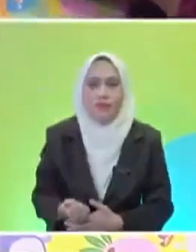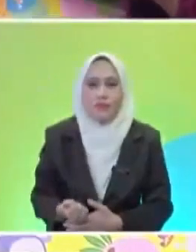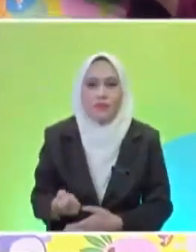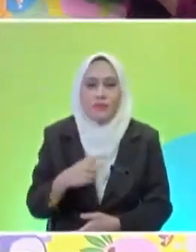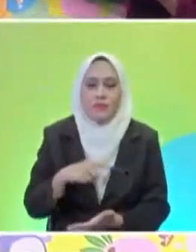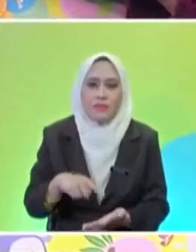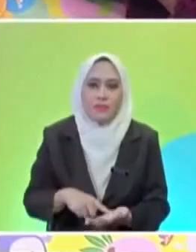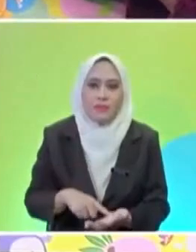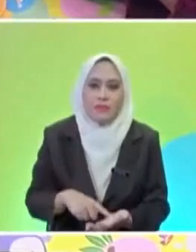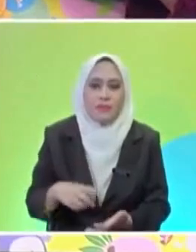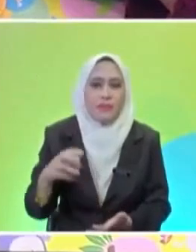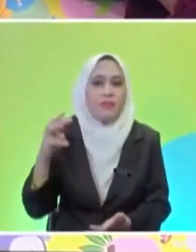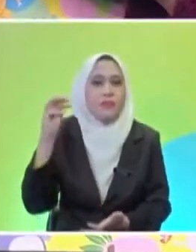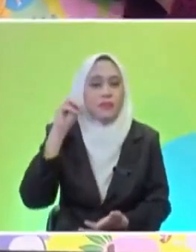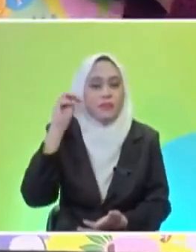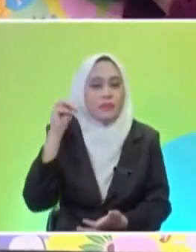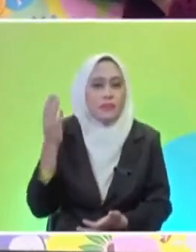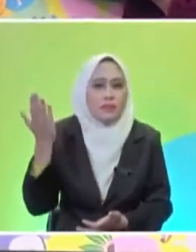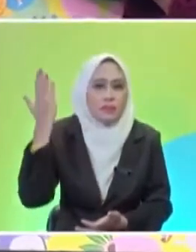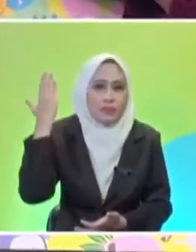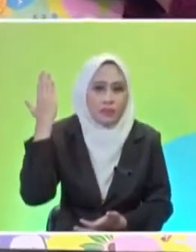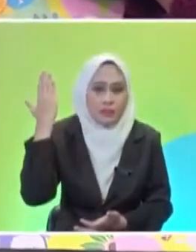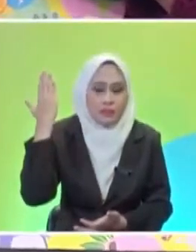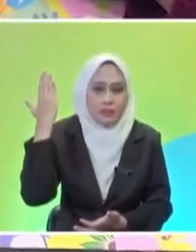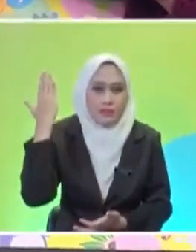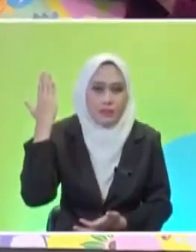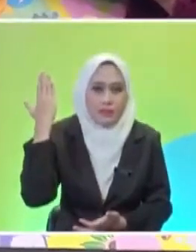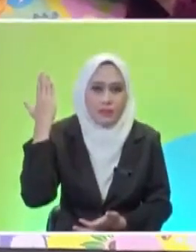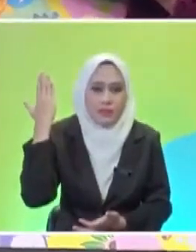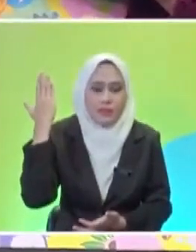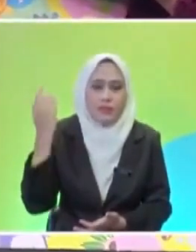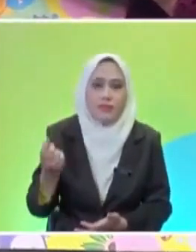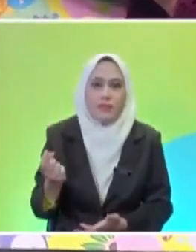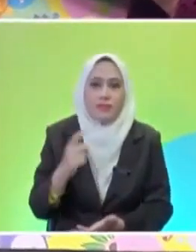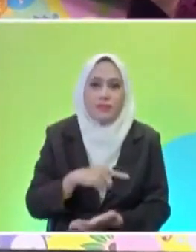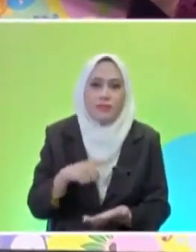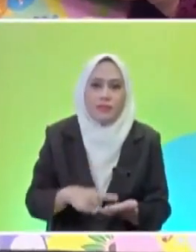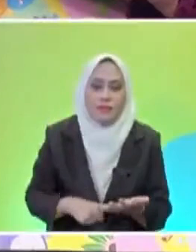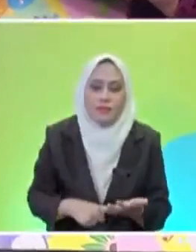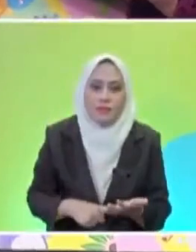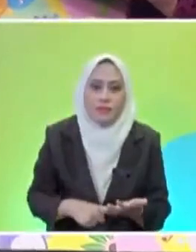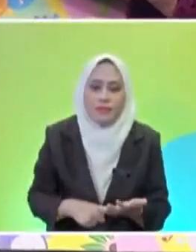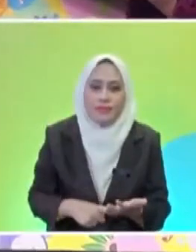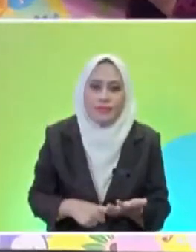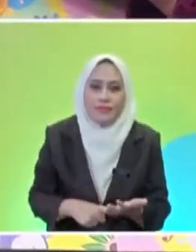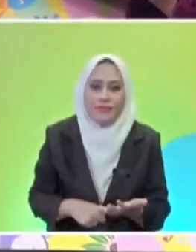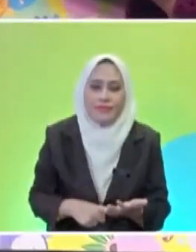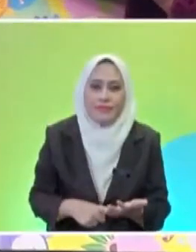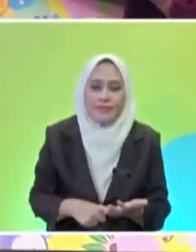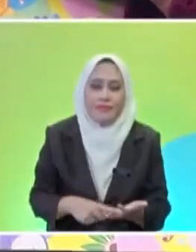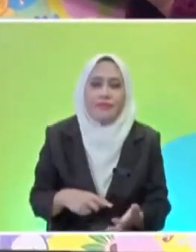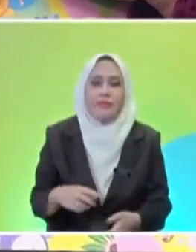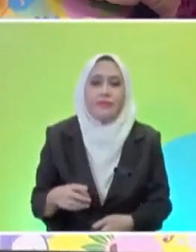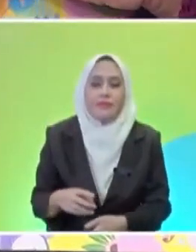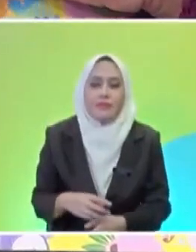Jumaat, semalam saya baca di sini. Murid-murid, tolong abang ni. Ni katanya sebutannya Khamis.